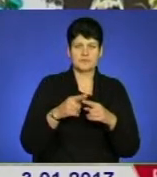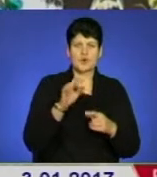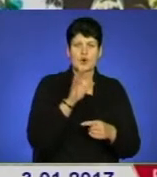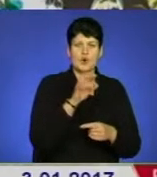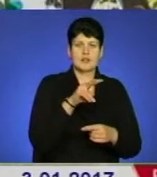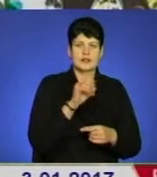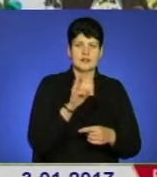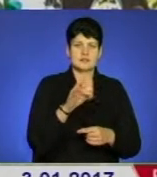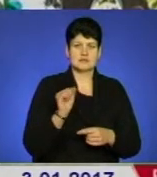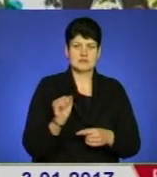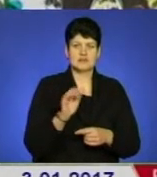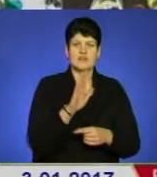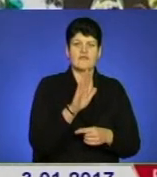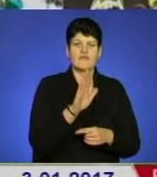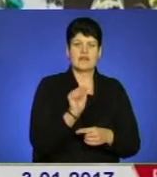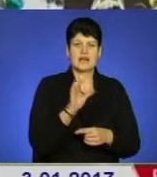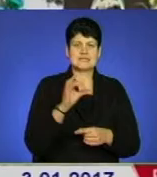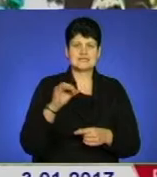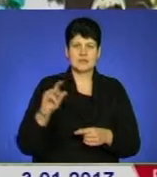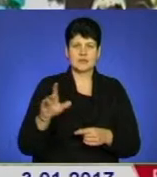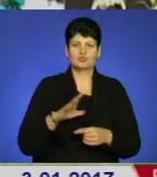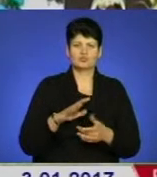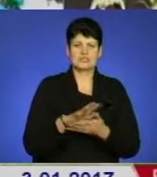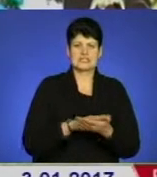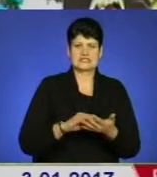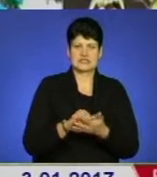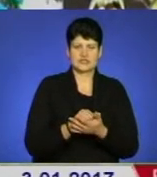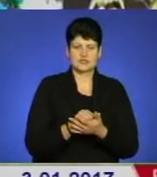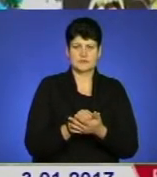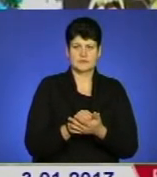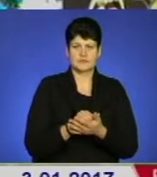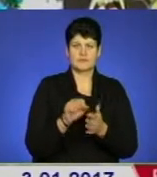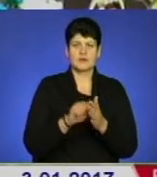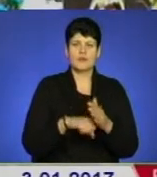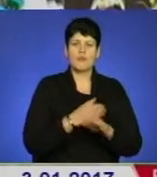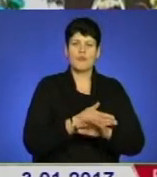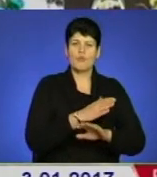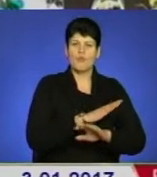Олександр і Василь, були знищені поляками в